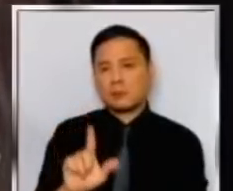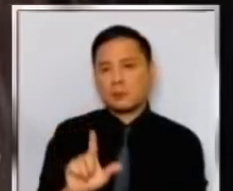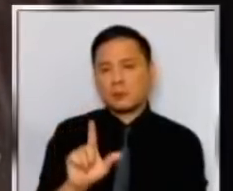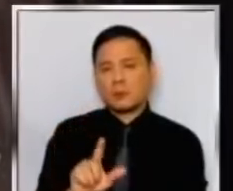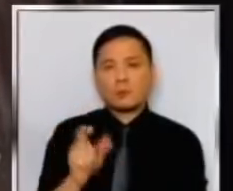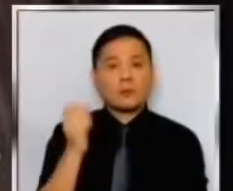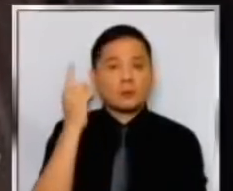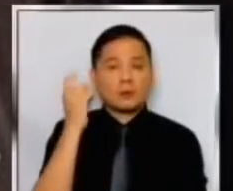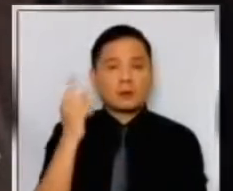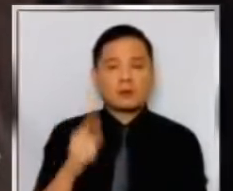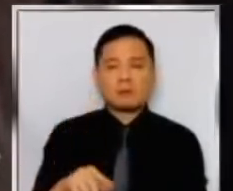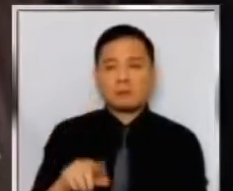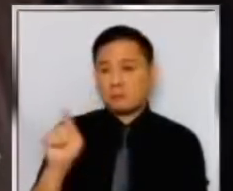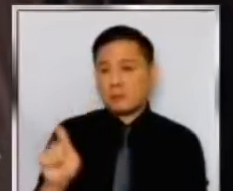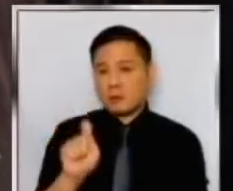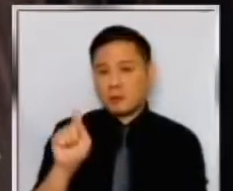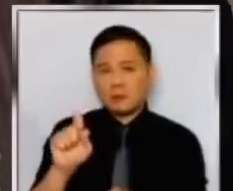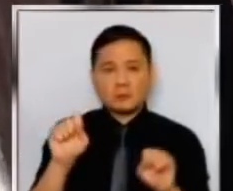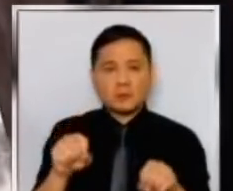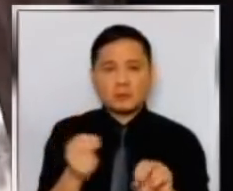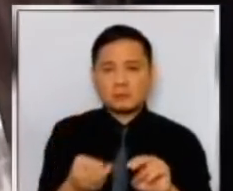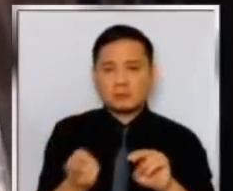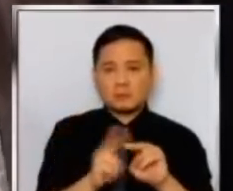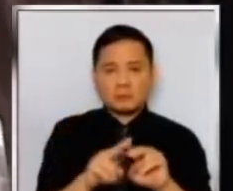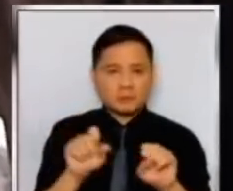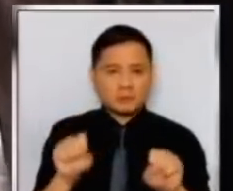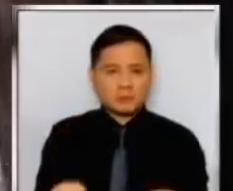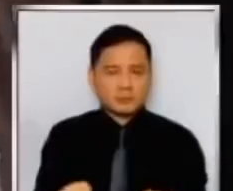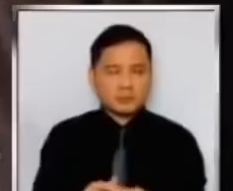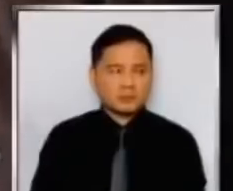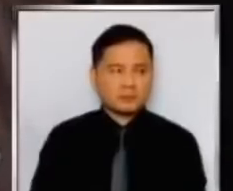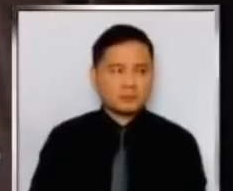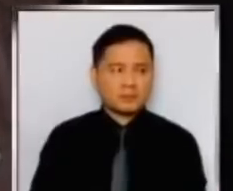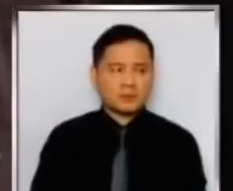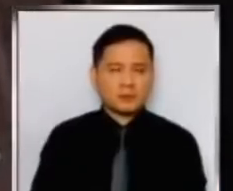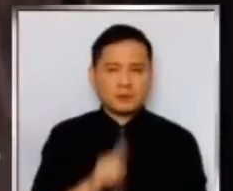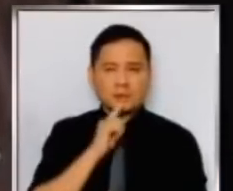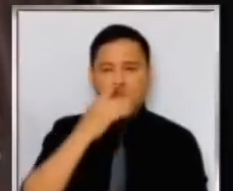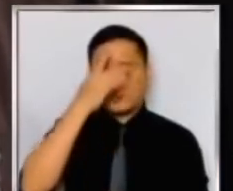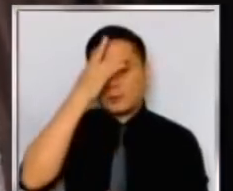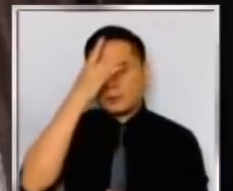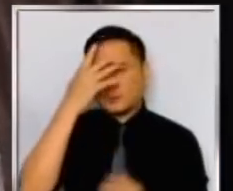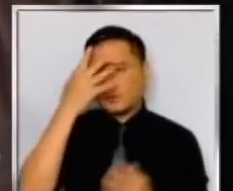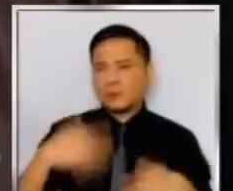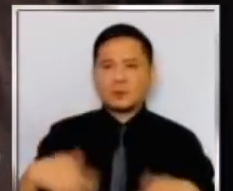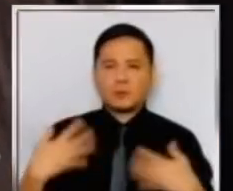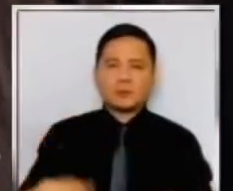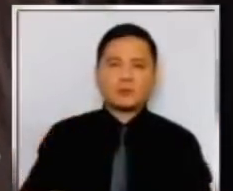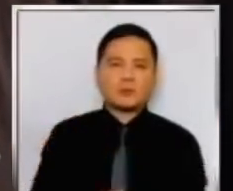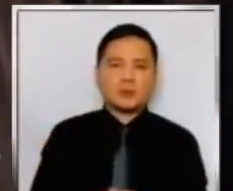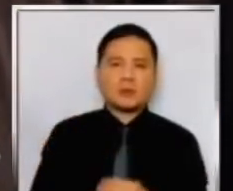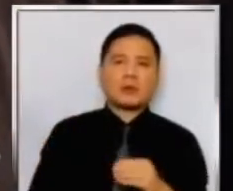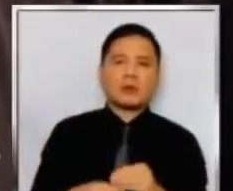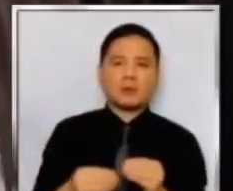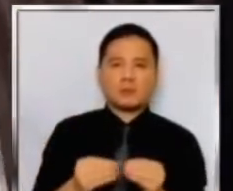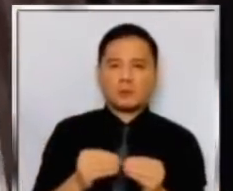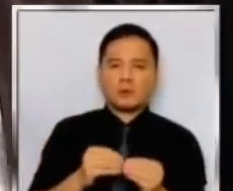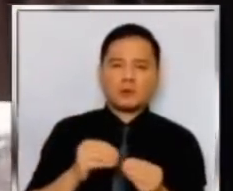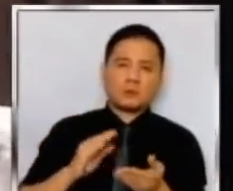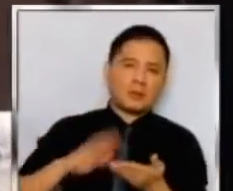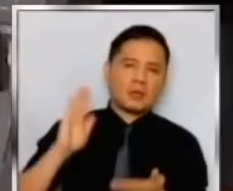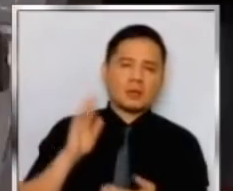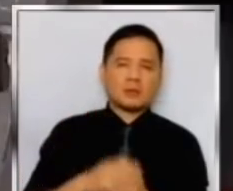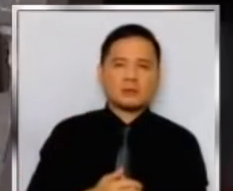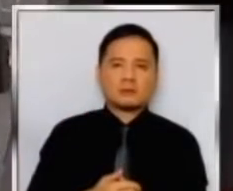Sa Martes, magtataas na naman. Another, dagdag na naman yung permission ng gan. Bawas kita na